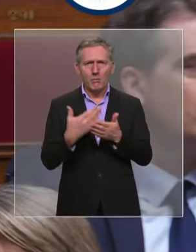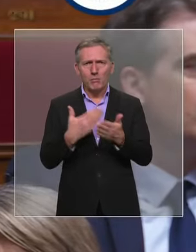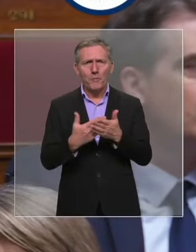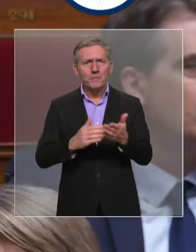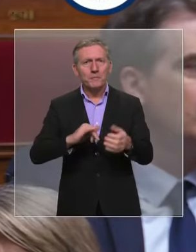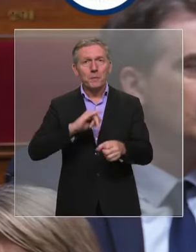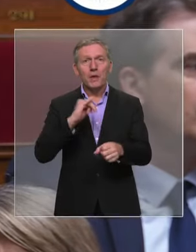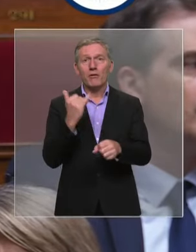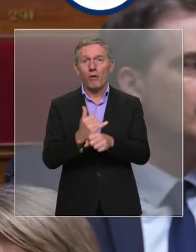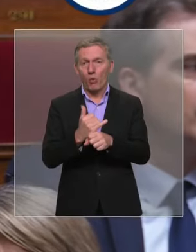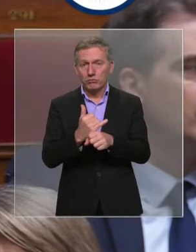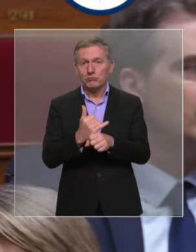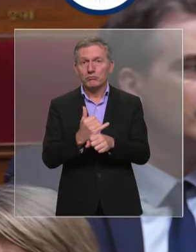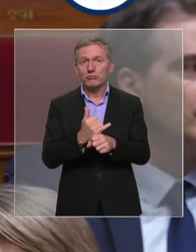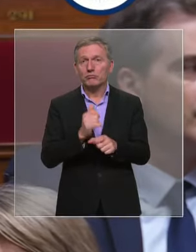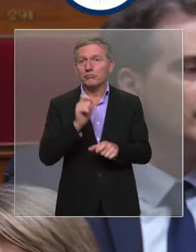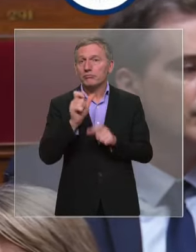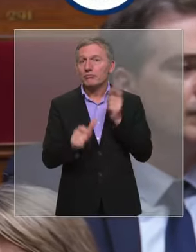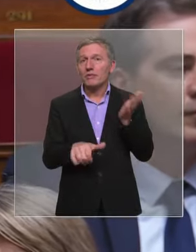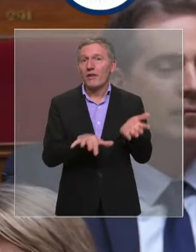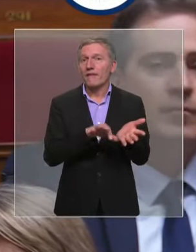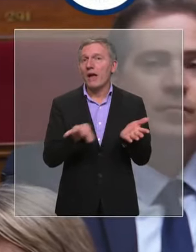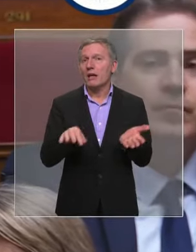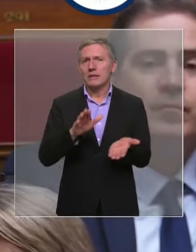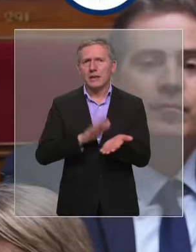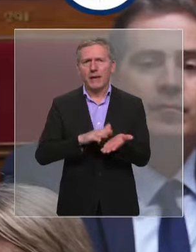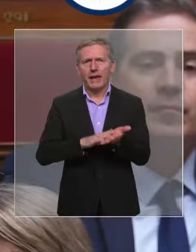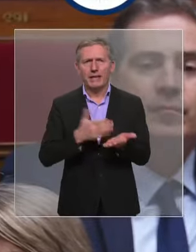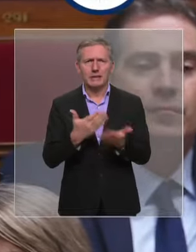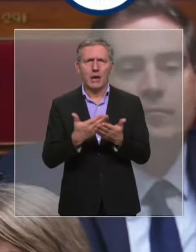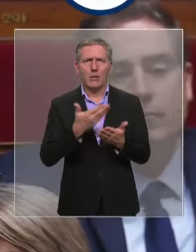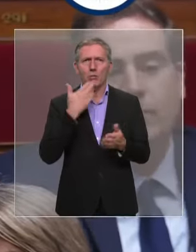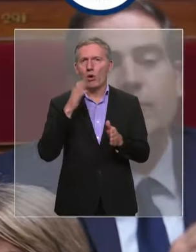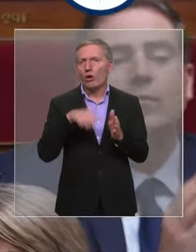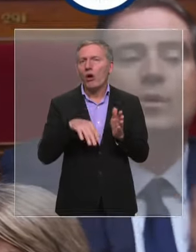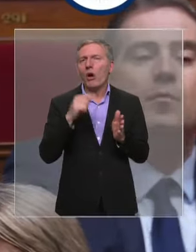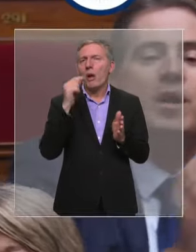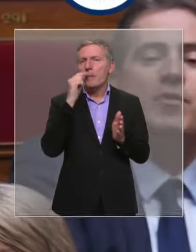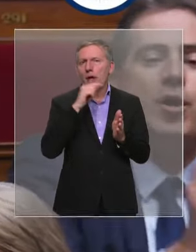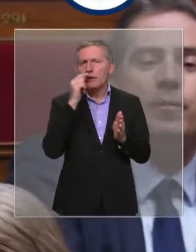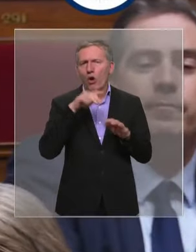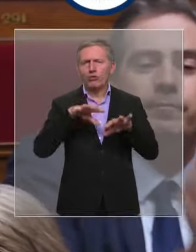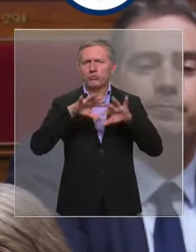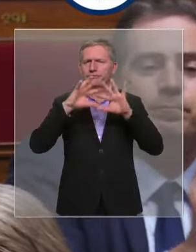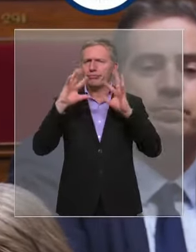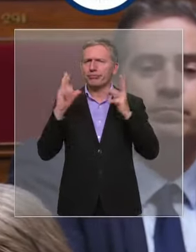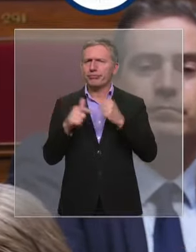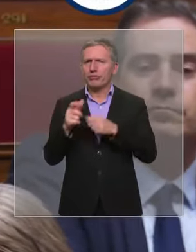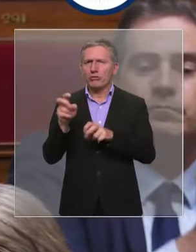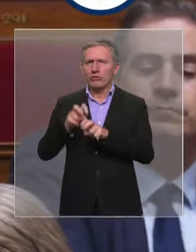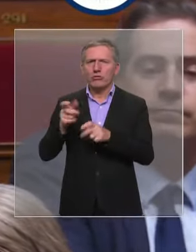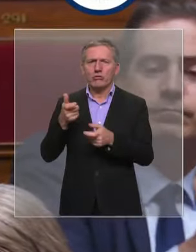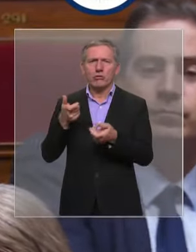faux. Les Français méritent mieux que les mensonges populistes.